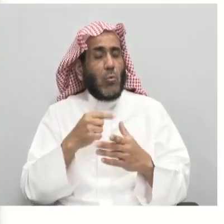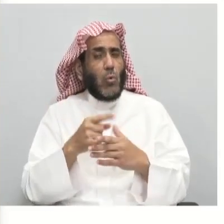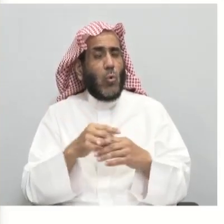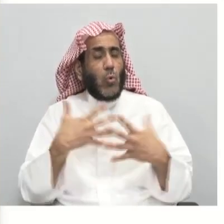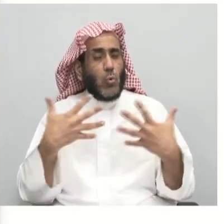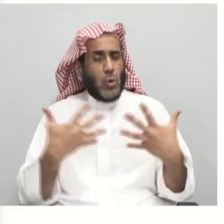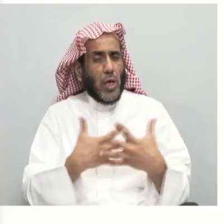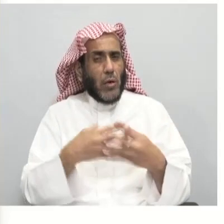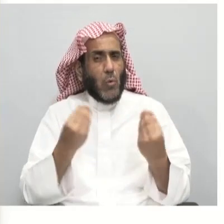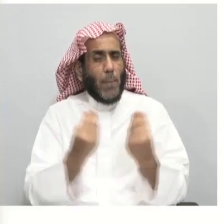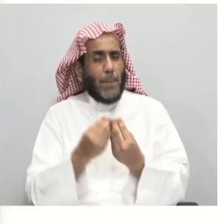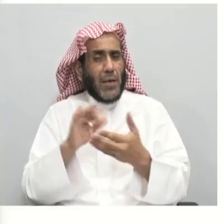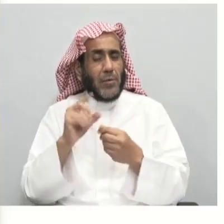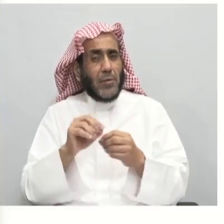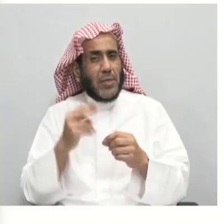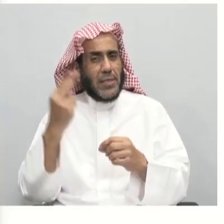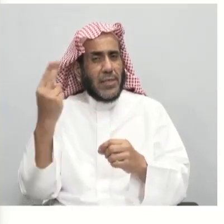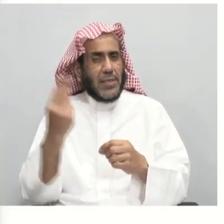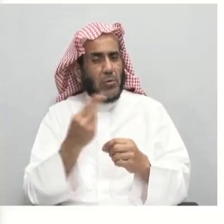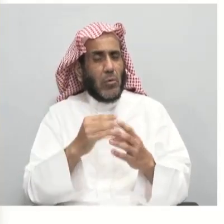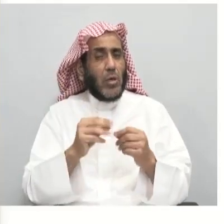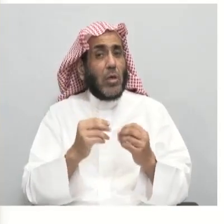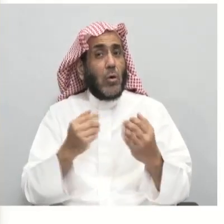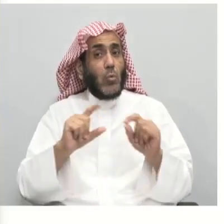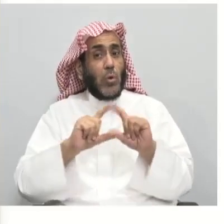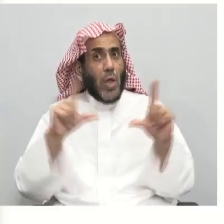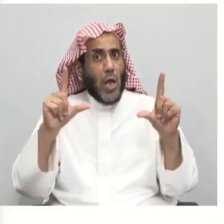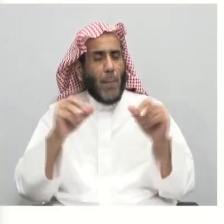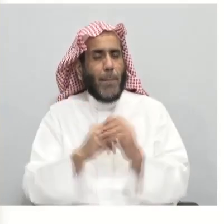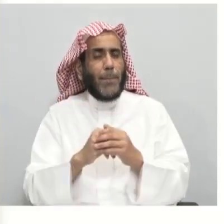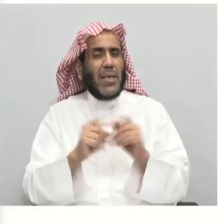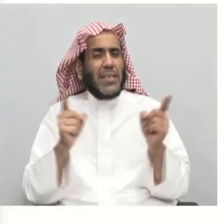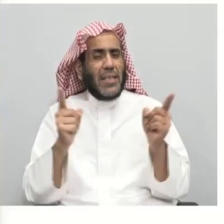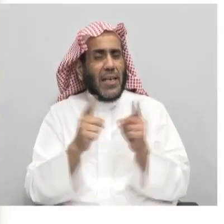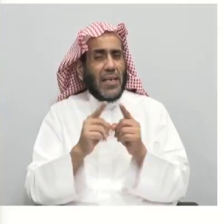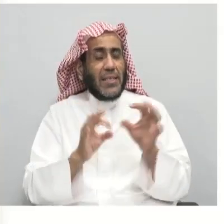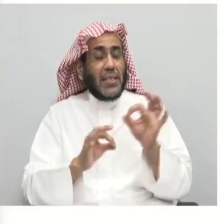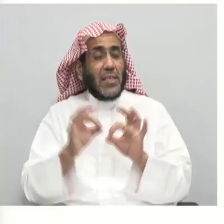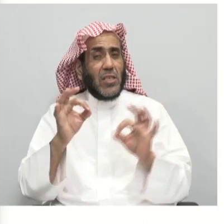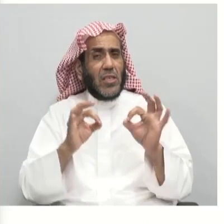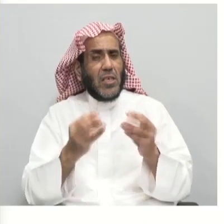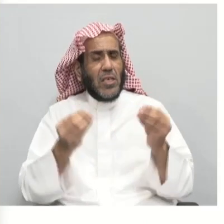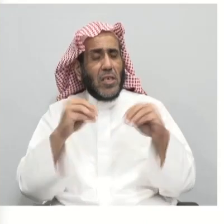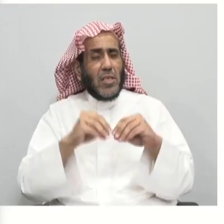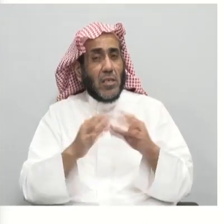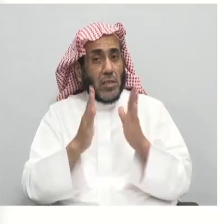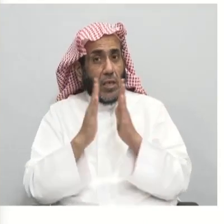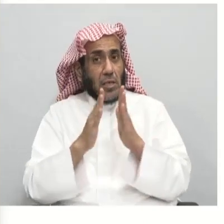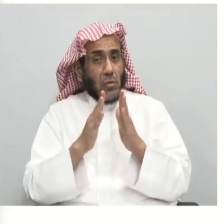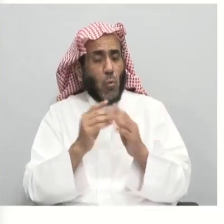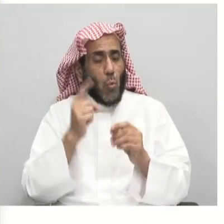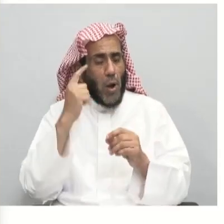اشاركوا من بجواري في رسم شكل من اشكال الرسوم الايضاحيه لتلخيص استراتيجيات زياده التركيز